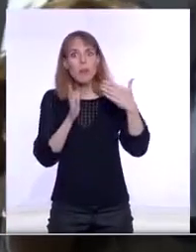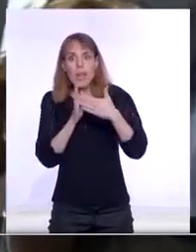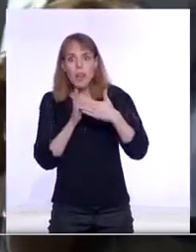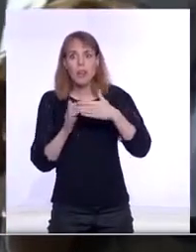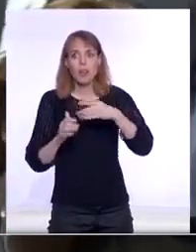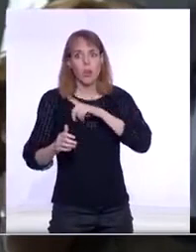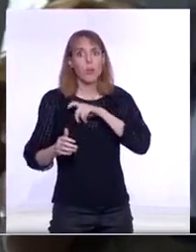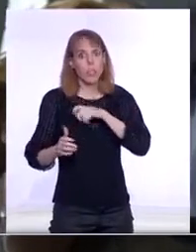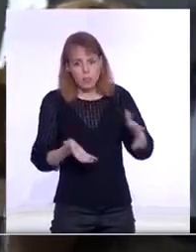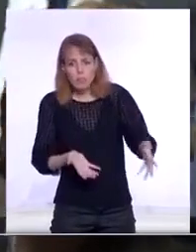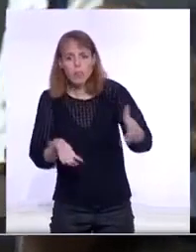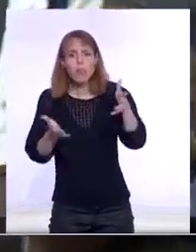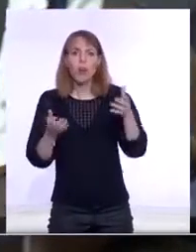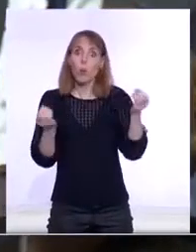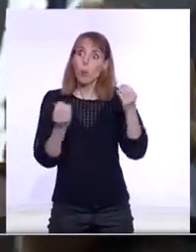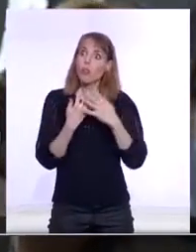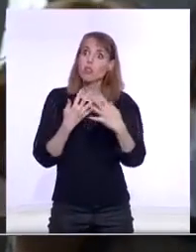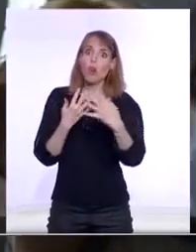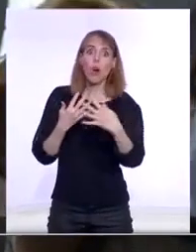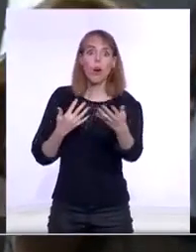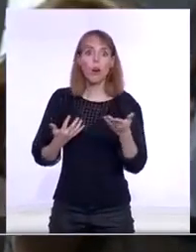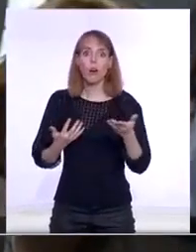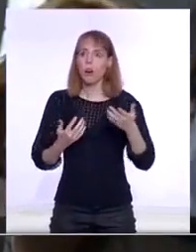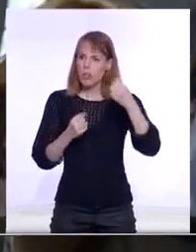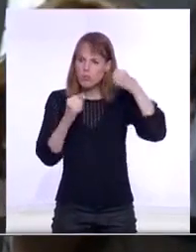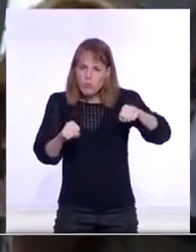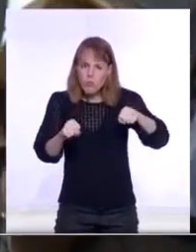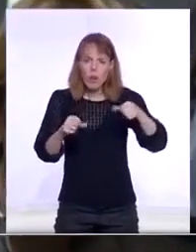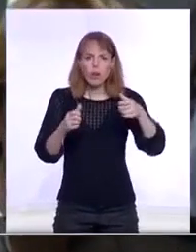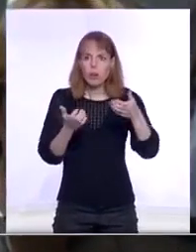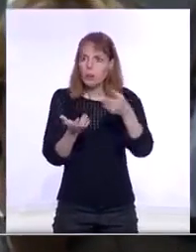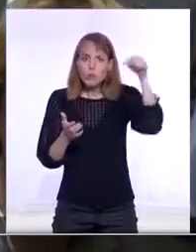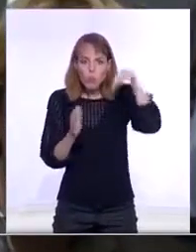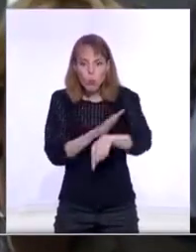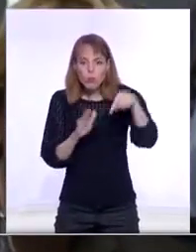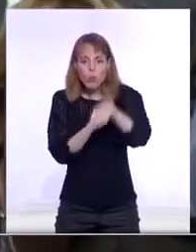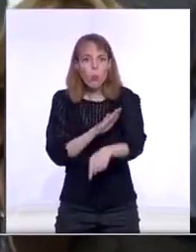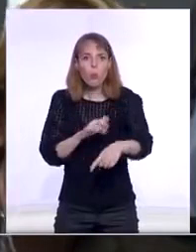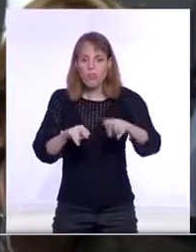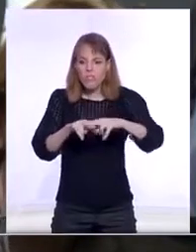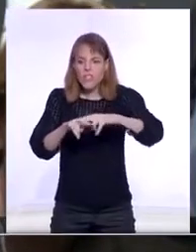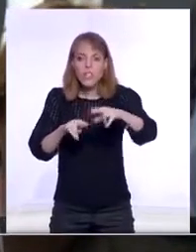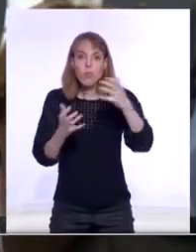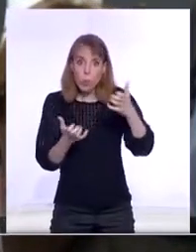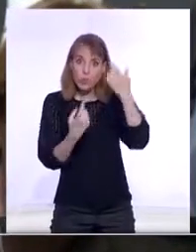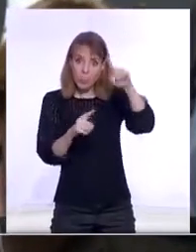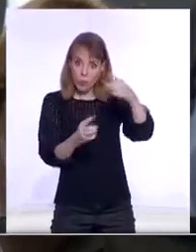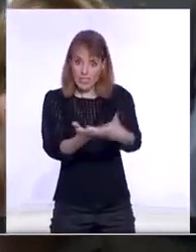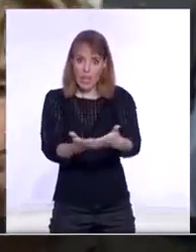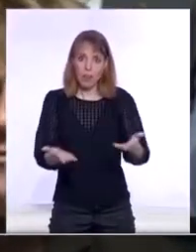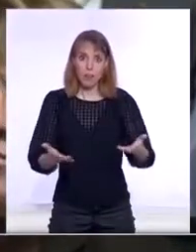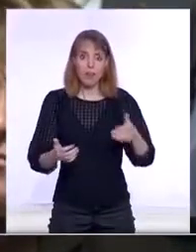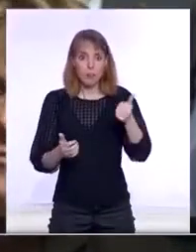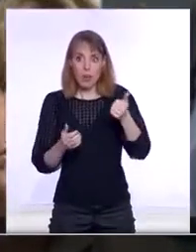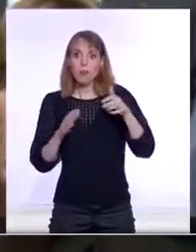la violence dans un champ pour défendre, quoi qu'il en coûte, un trou vide. Vous avez décidé d'interdire